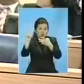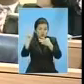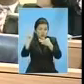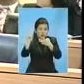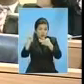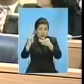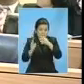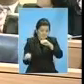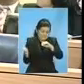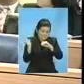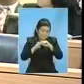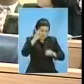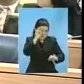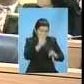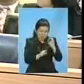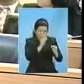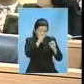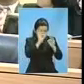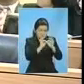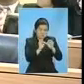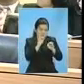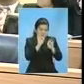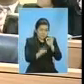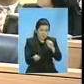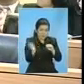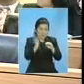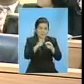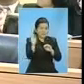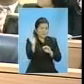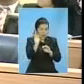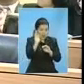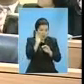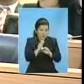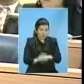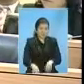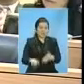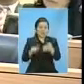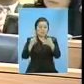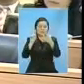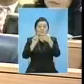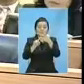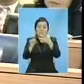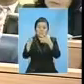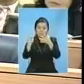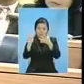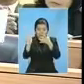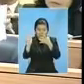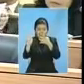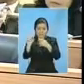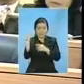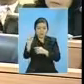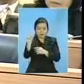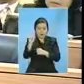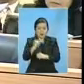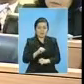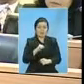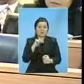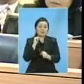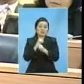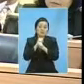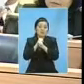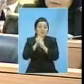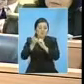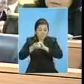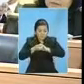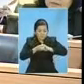ใหม่ 3. เราจะสร้างสันติภาพไปด้วย